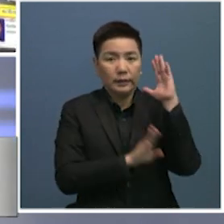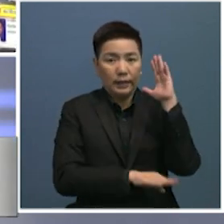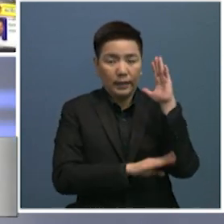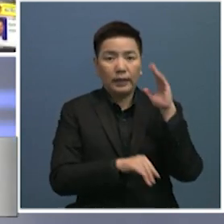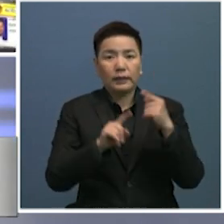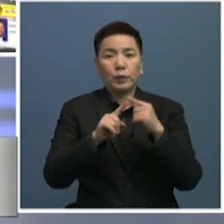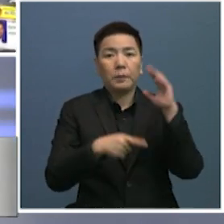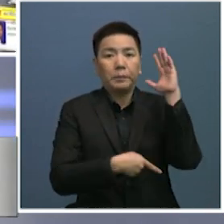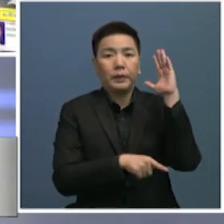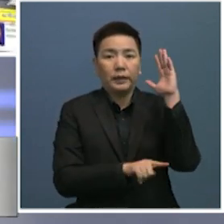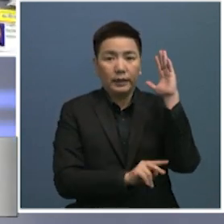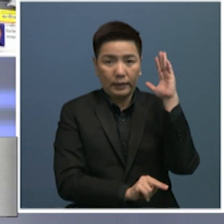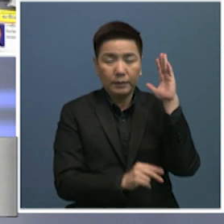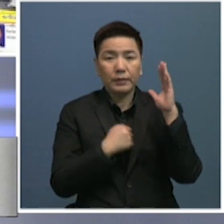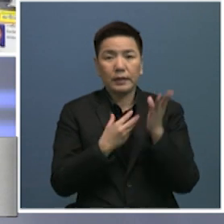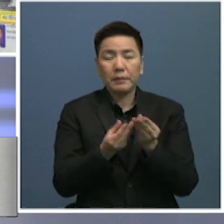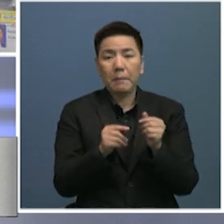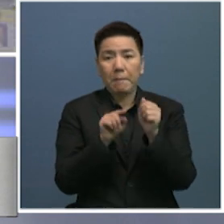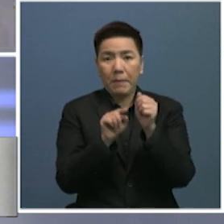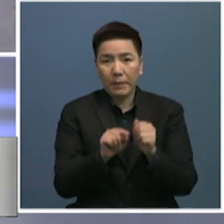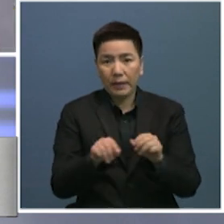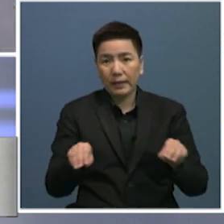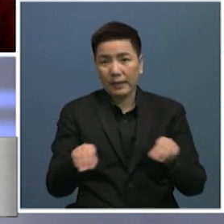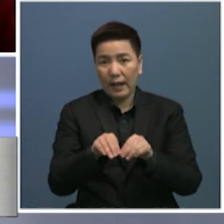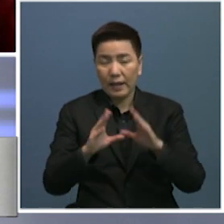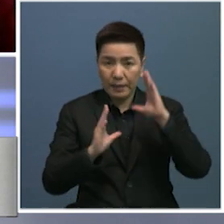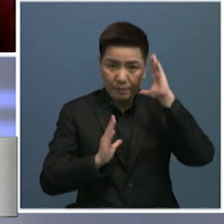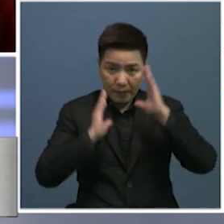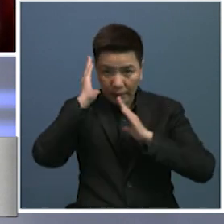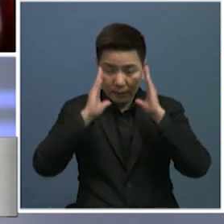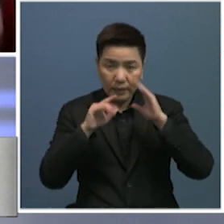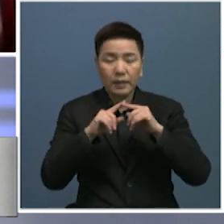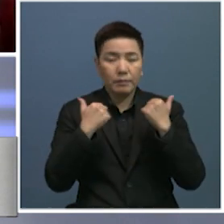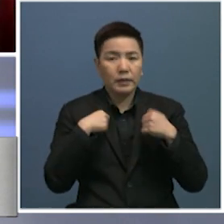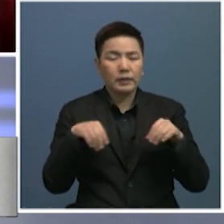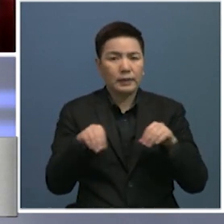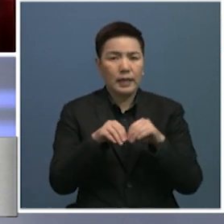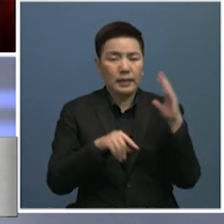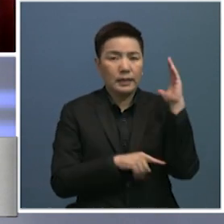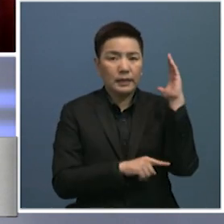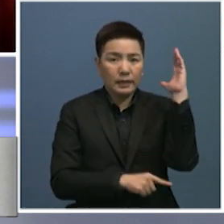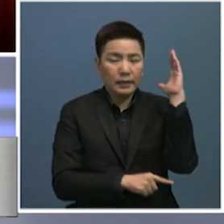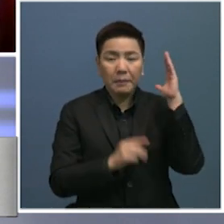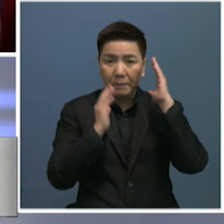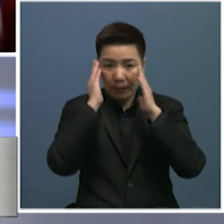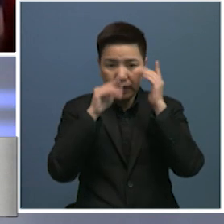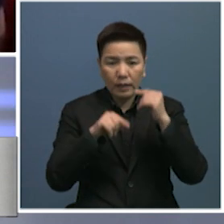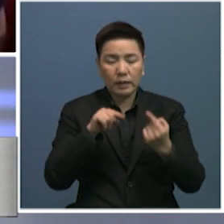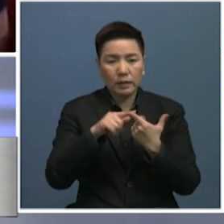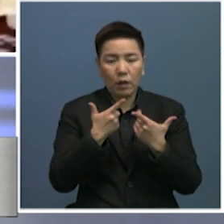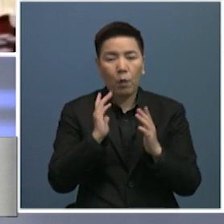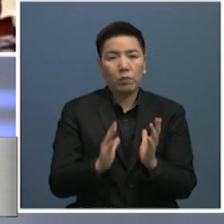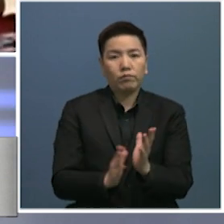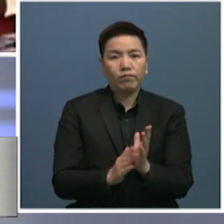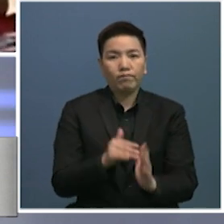ใต้จังหวัดปัตตานีมีพื้นที่บางอำเภอเนี่ยติดกับมาเลเซียนะครับในส่วนของจังหวัดนี้ยังได้รับ